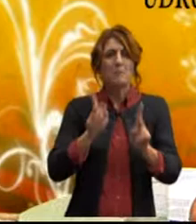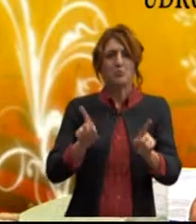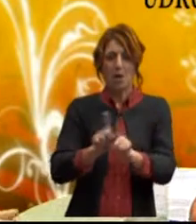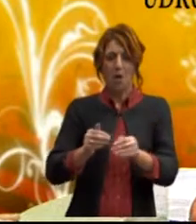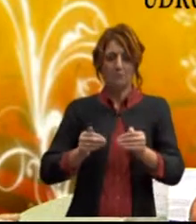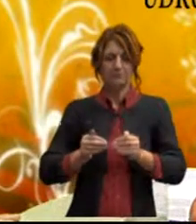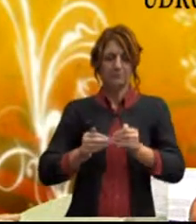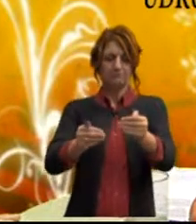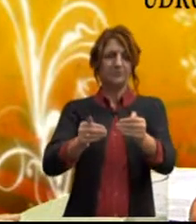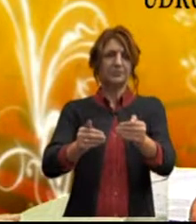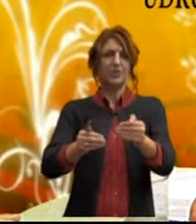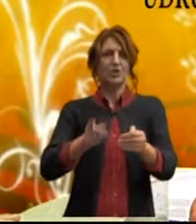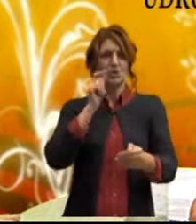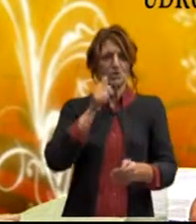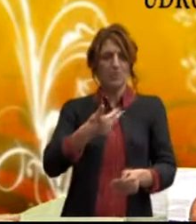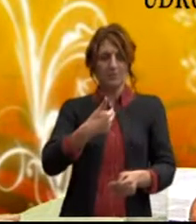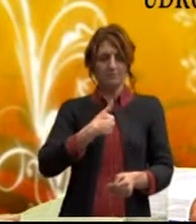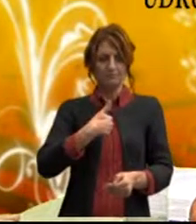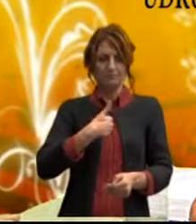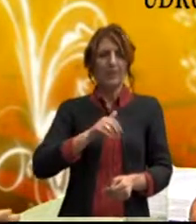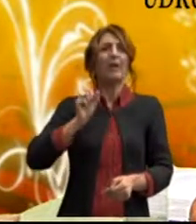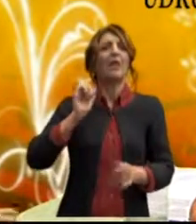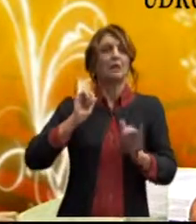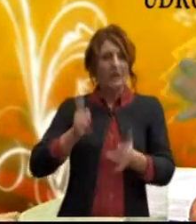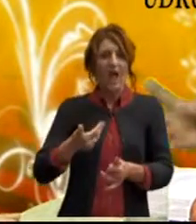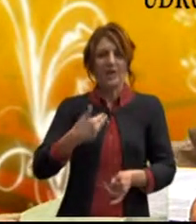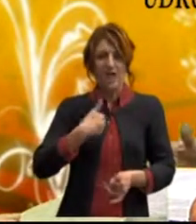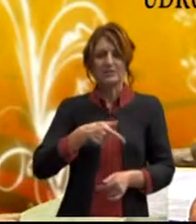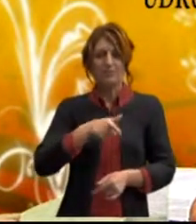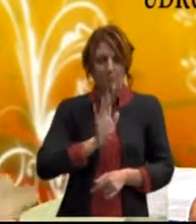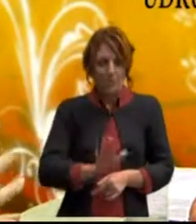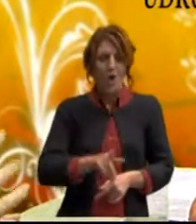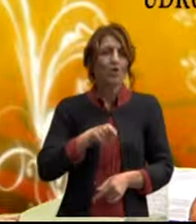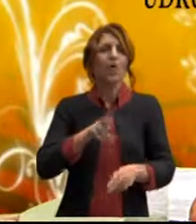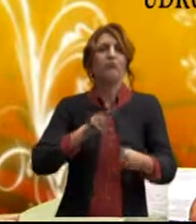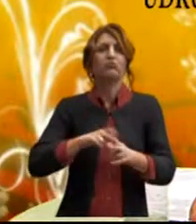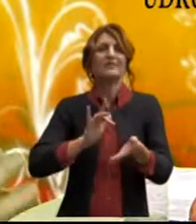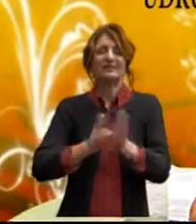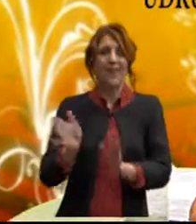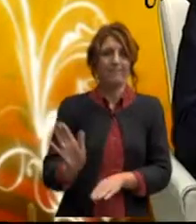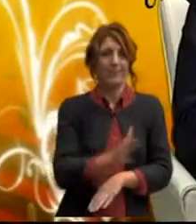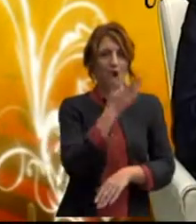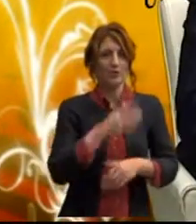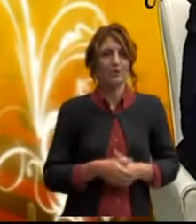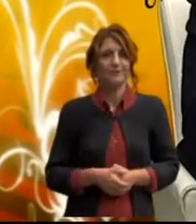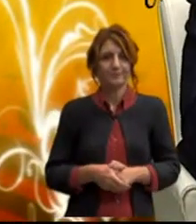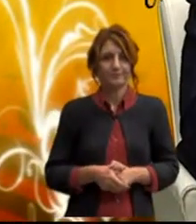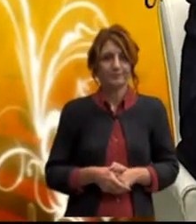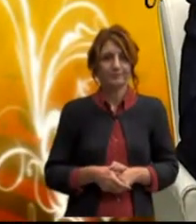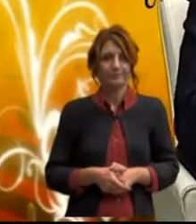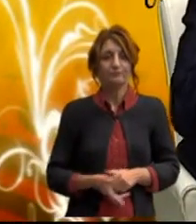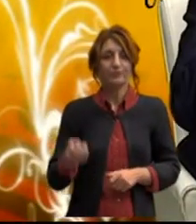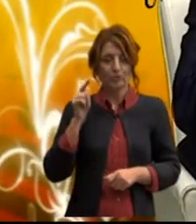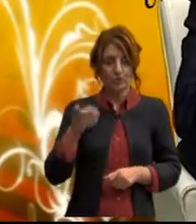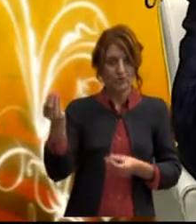ipak i biti on i reći da, ja sam i to će proći? Evo, sve ovo što ste rekli zapravo može se svesti u jednu